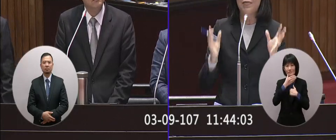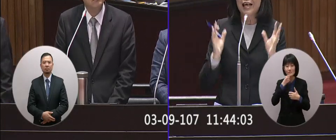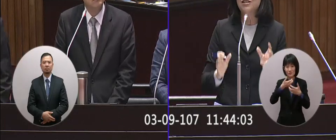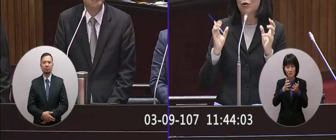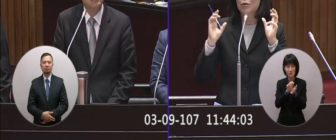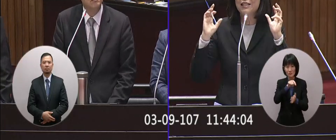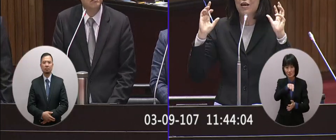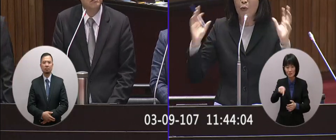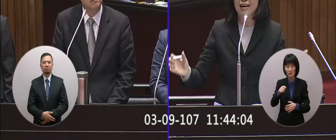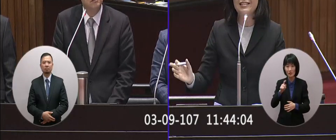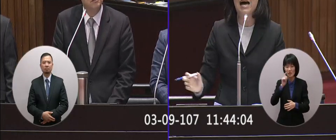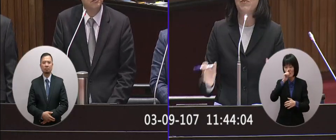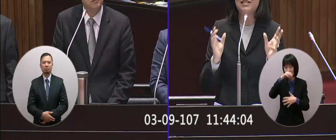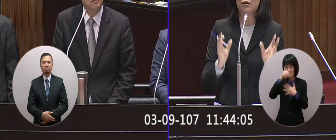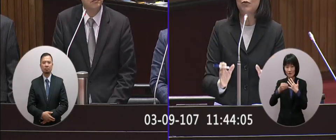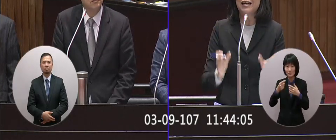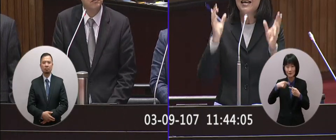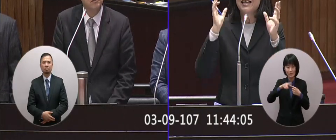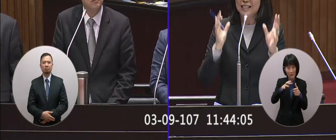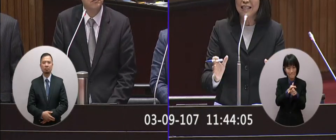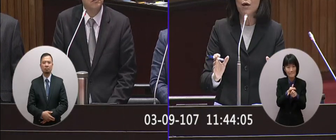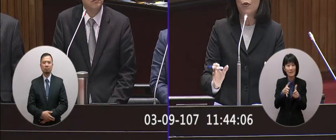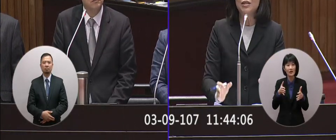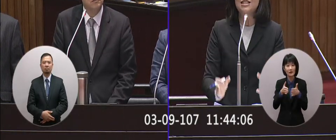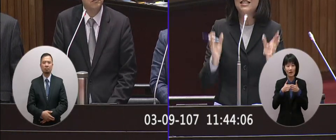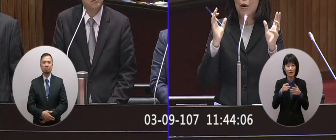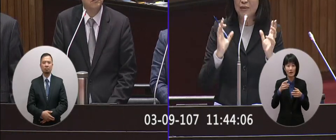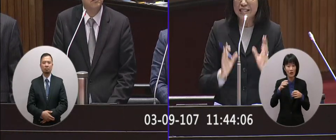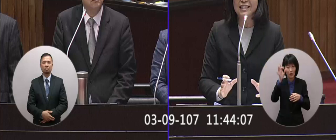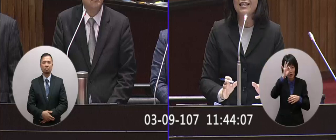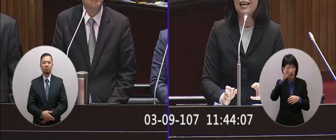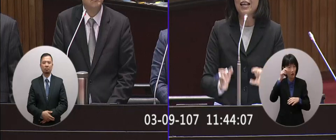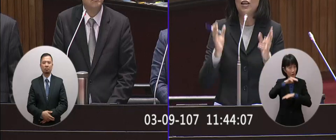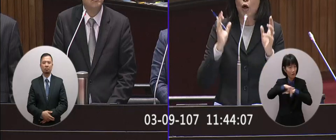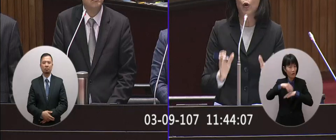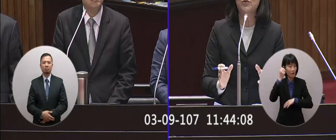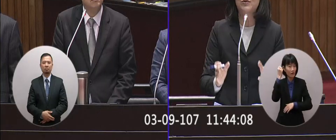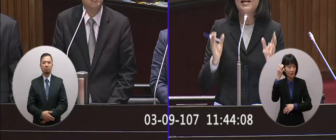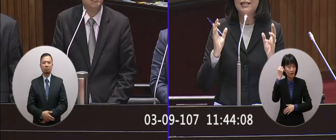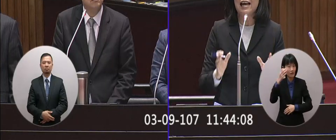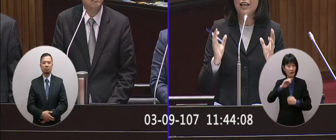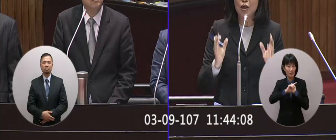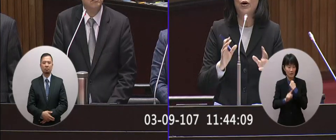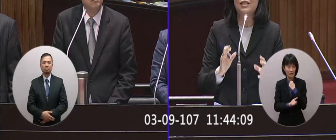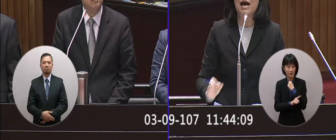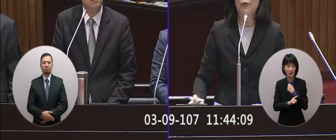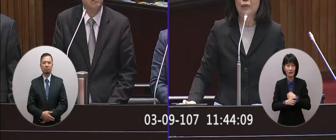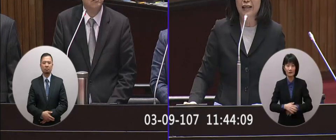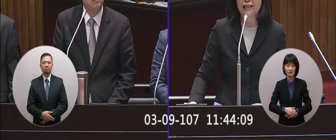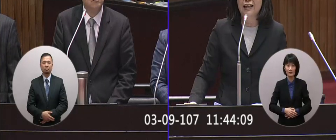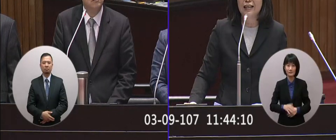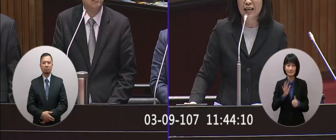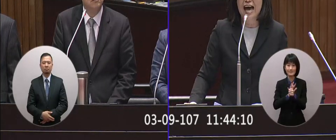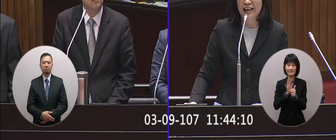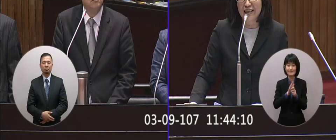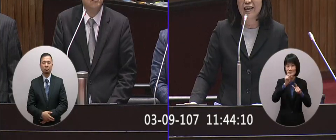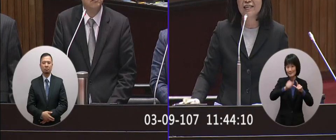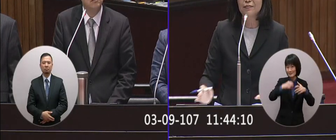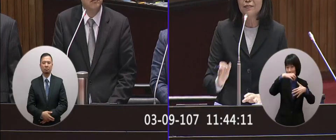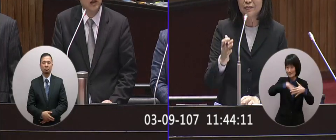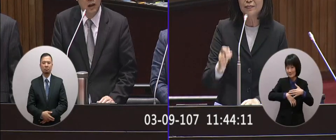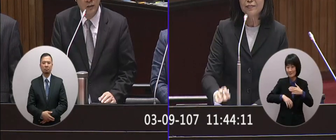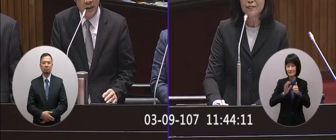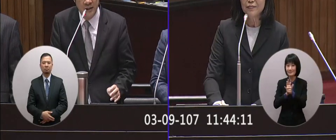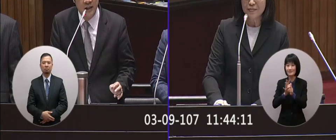想法，我们可以走出这个框架，我们找出一个新的模式，让我们企业也可以投入这样一个幼儿照顾的一个行